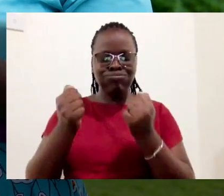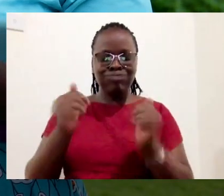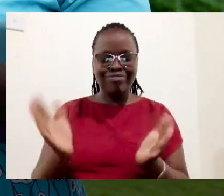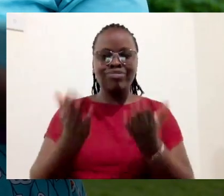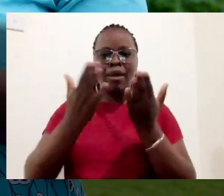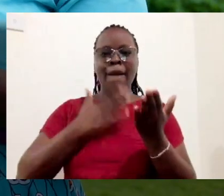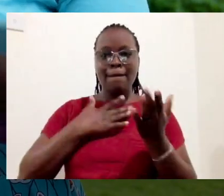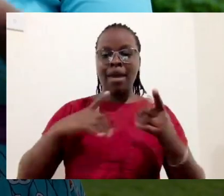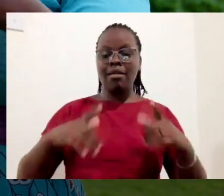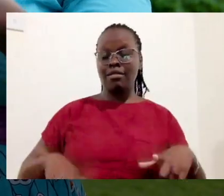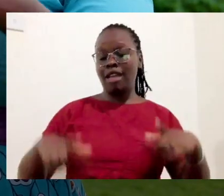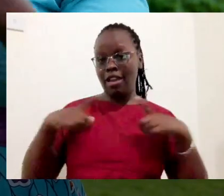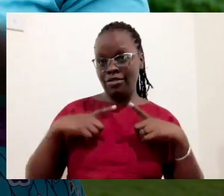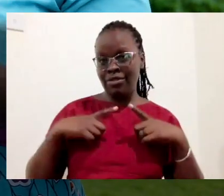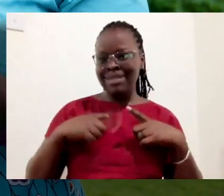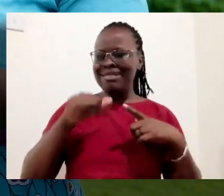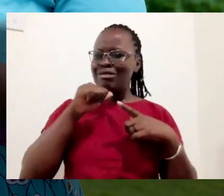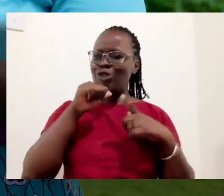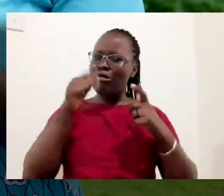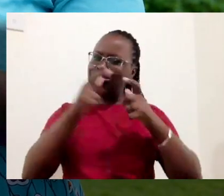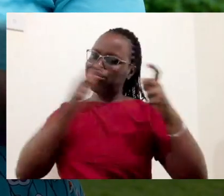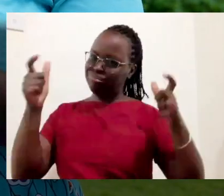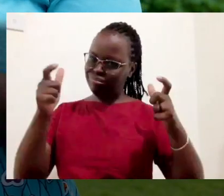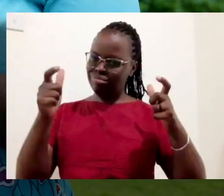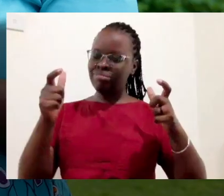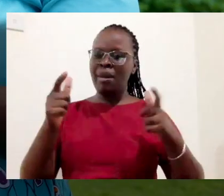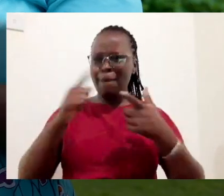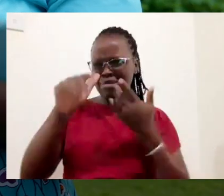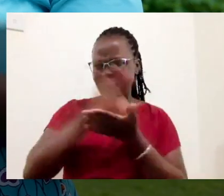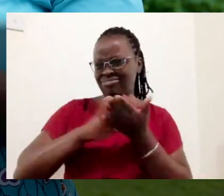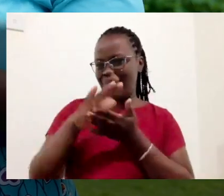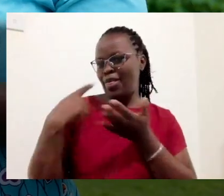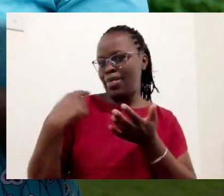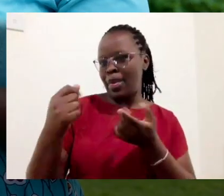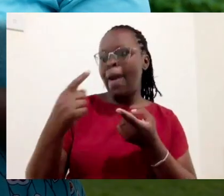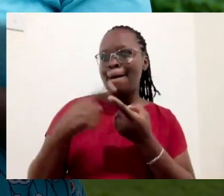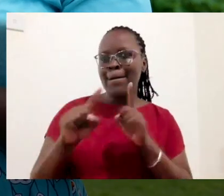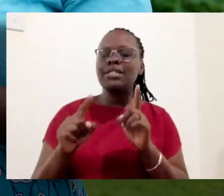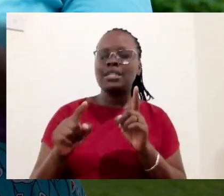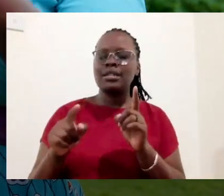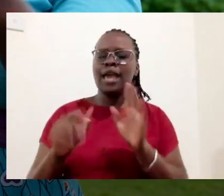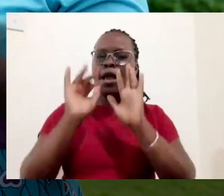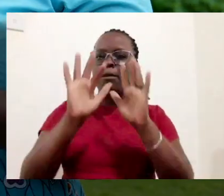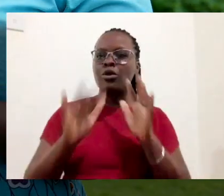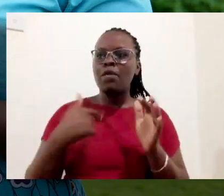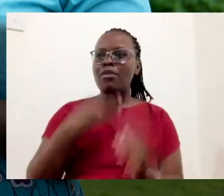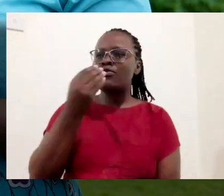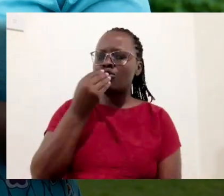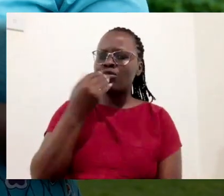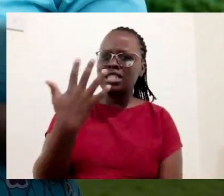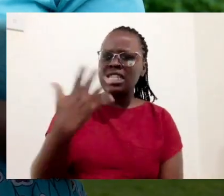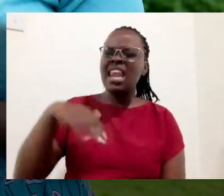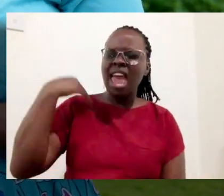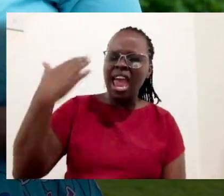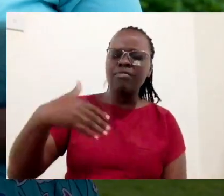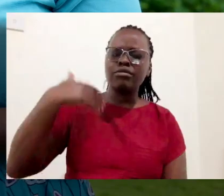kiwango kiasi. Haijakuwa sana vile kwa sababu hatukuanza kitambo, lakini hiyo mboga sikosi mboga kwangu na sikosi mboga ya kuuzia watu. na